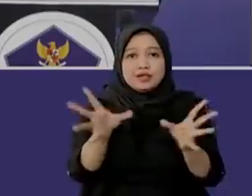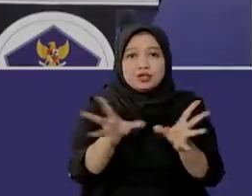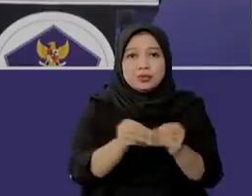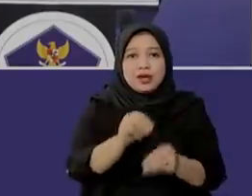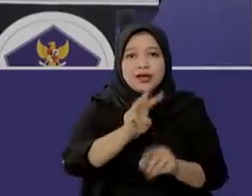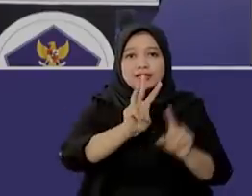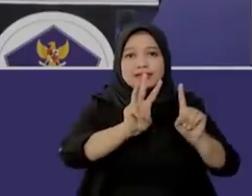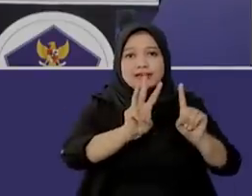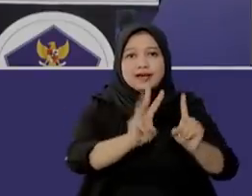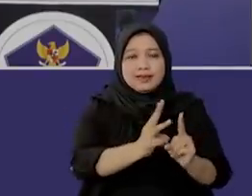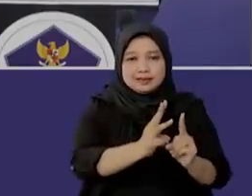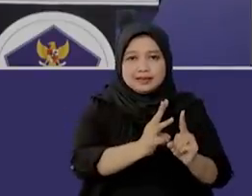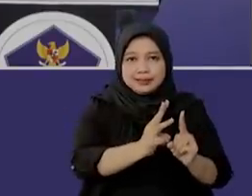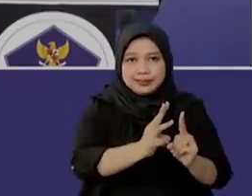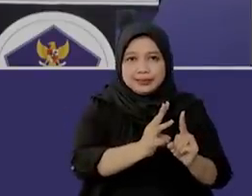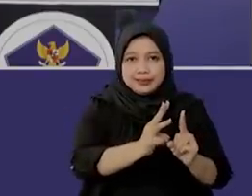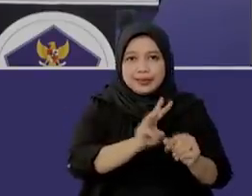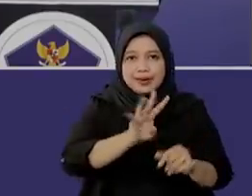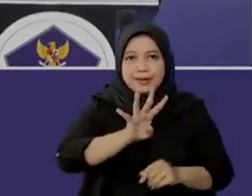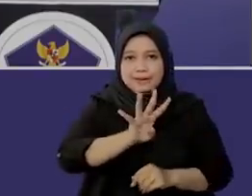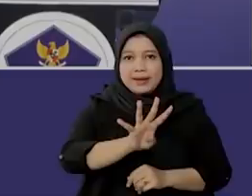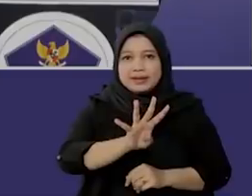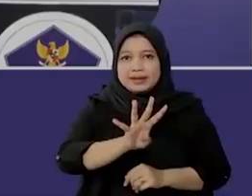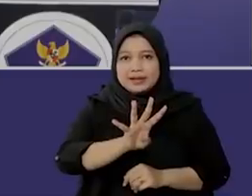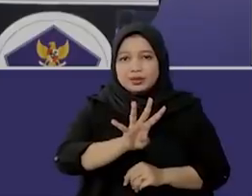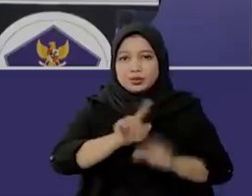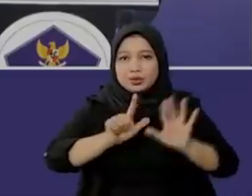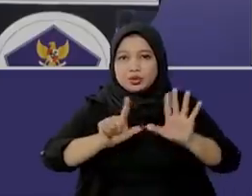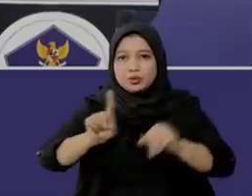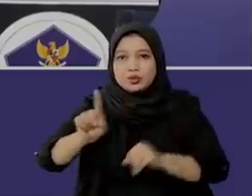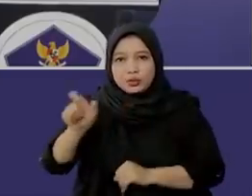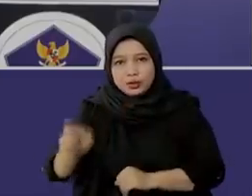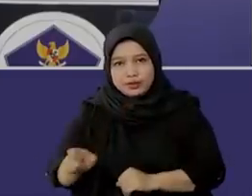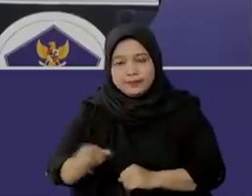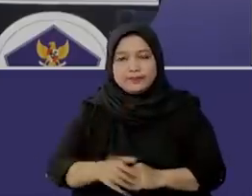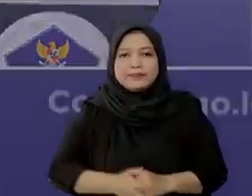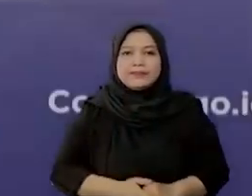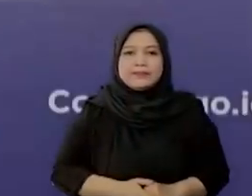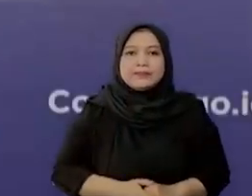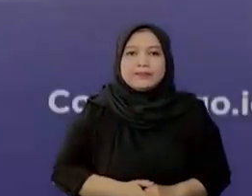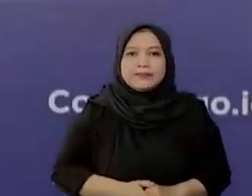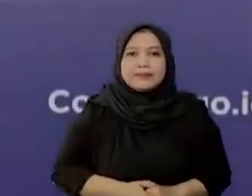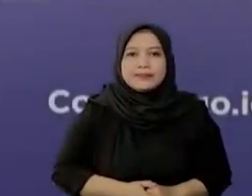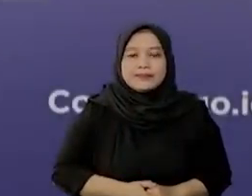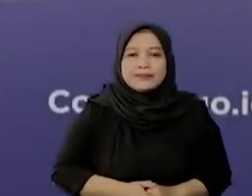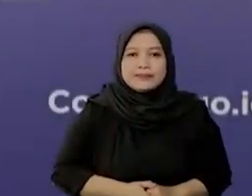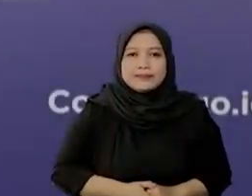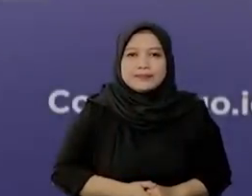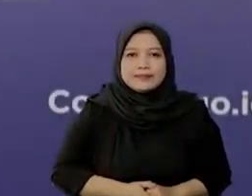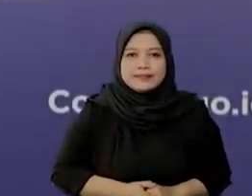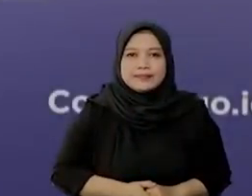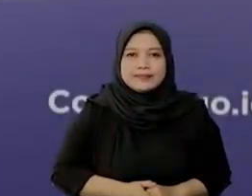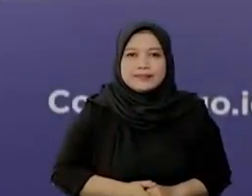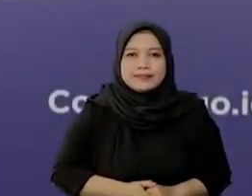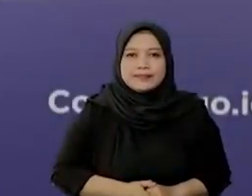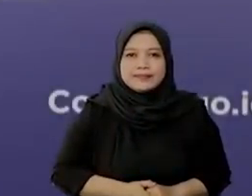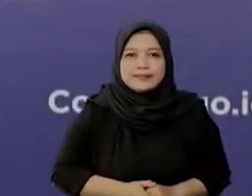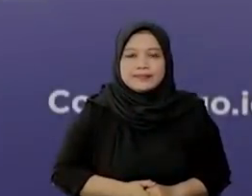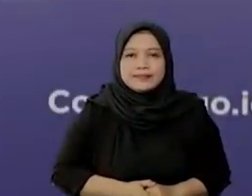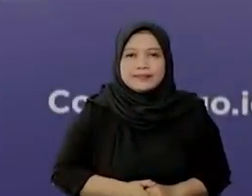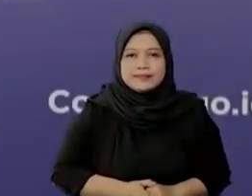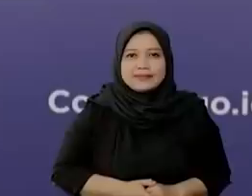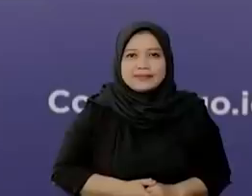sebanyak 13470 satu orang saudara-saudara kita